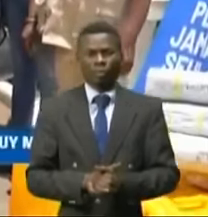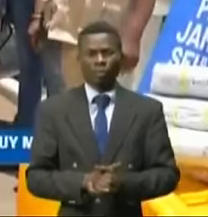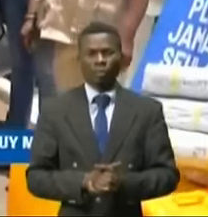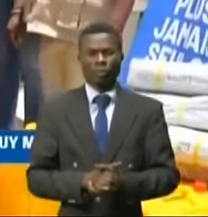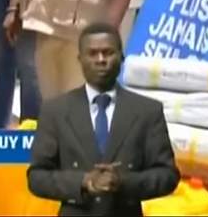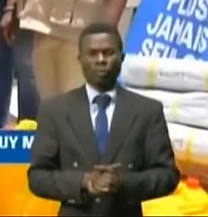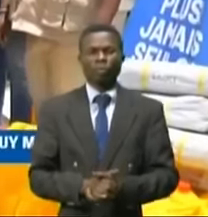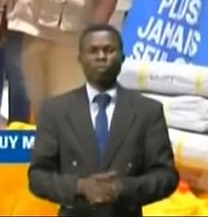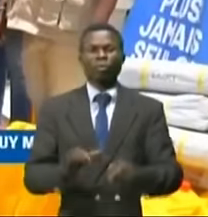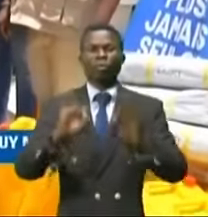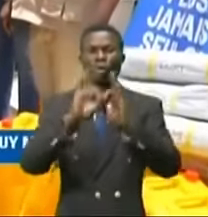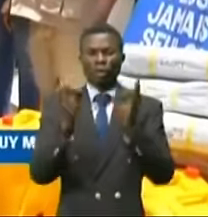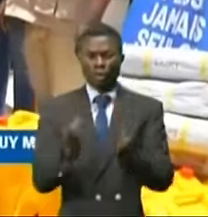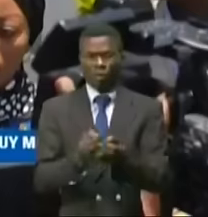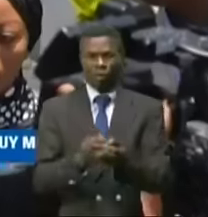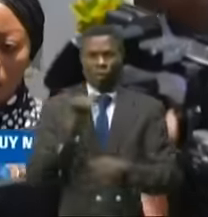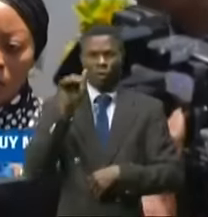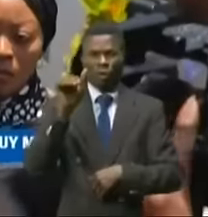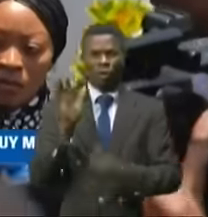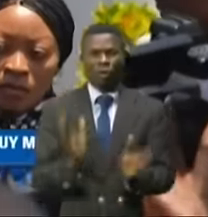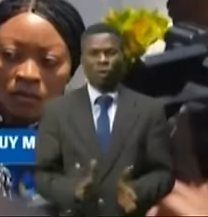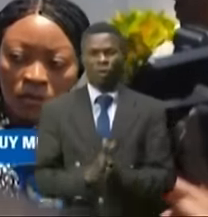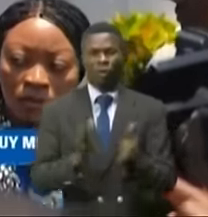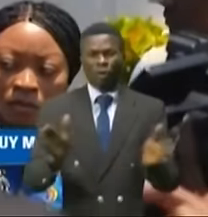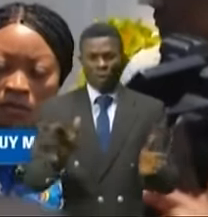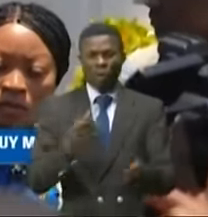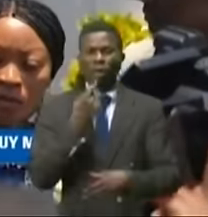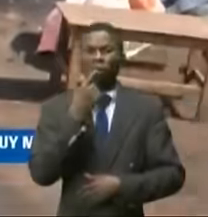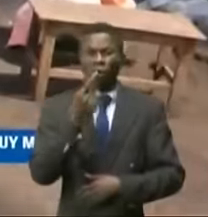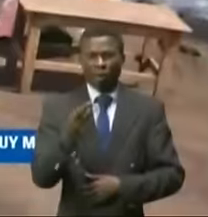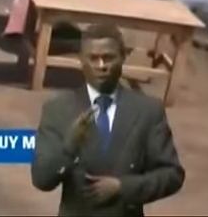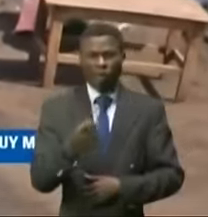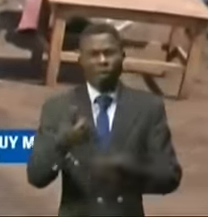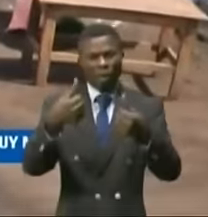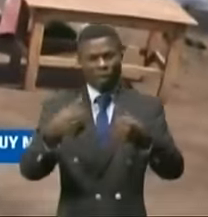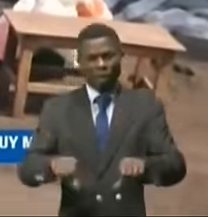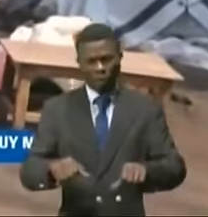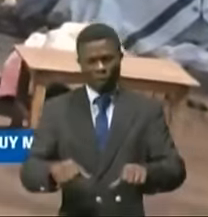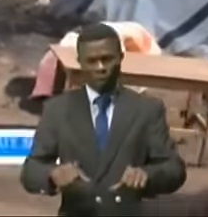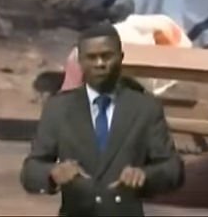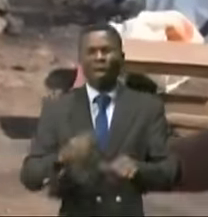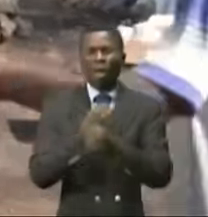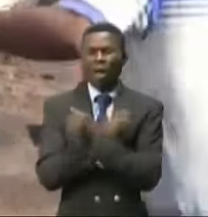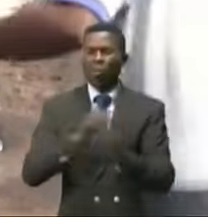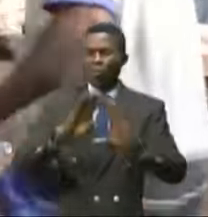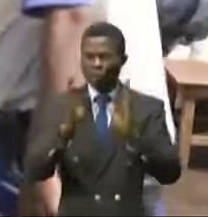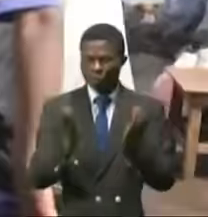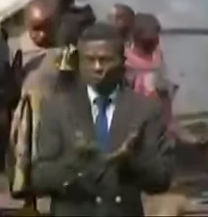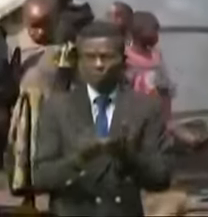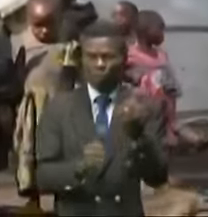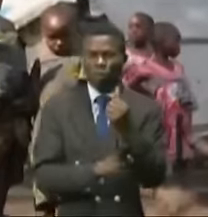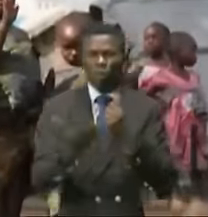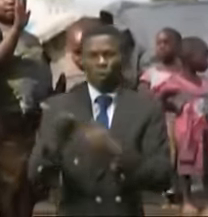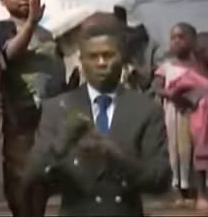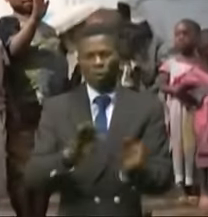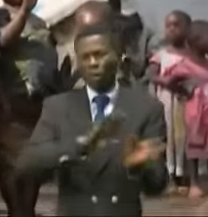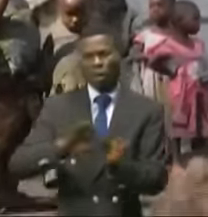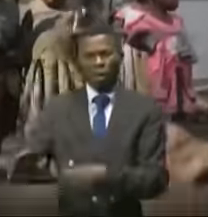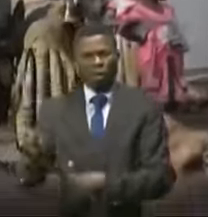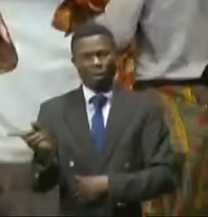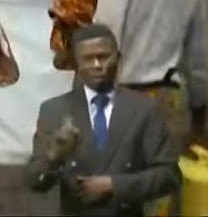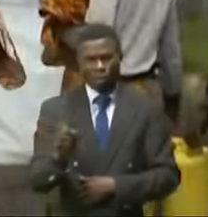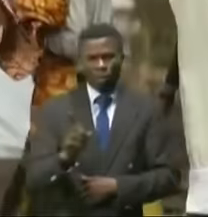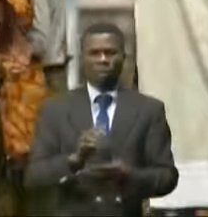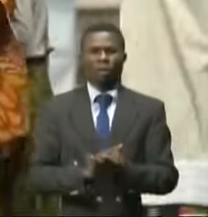Le Fonarev, par son directeur général, a souligné qu'il restera toujours solidaire aux victimes et leur apportera des solutions